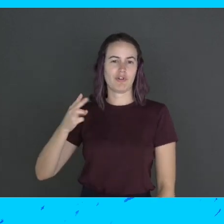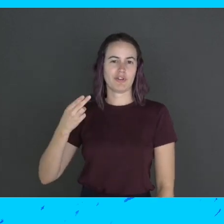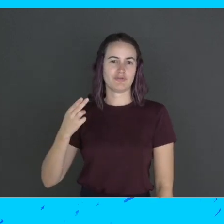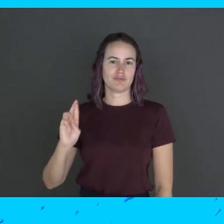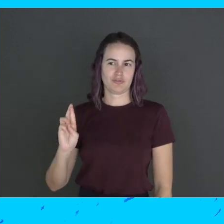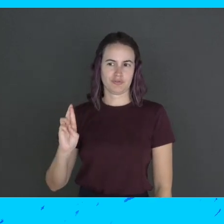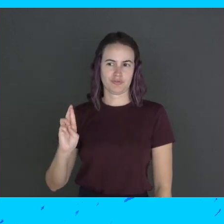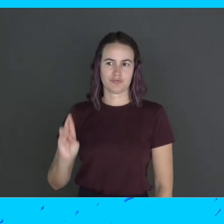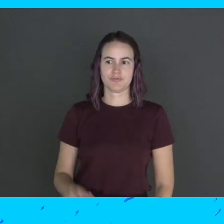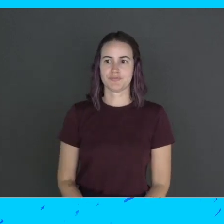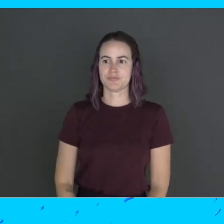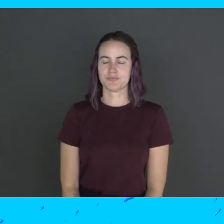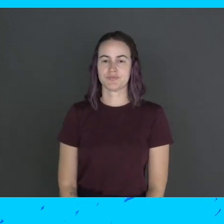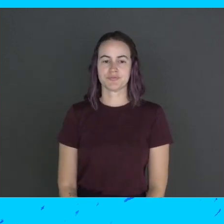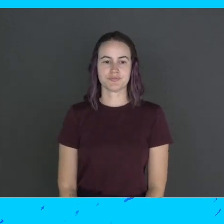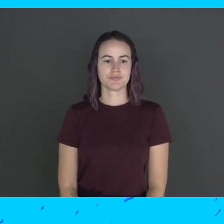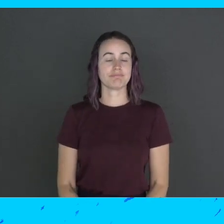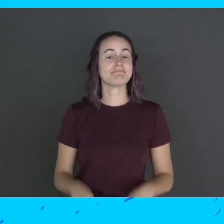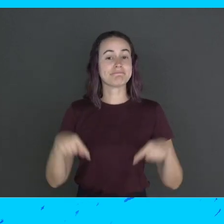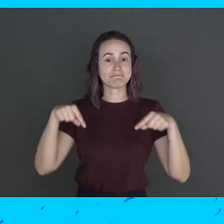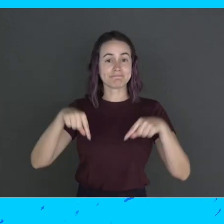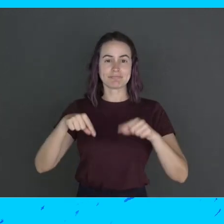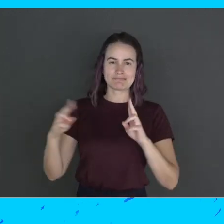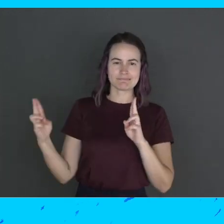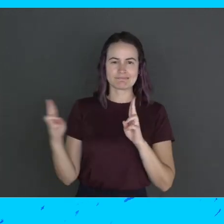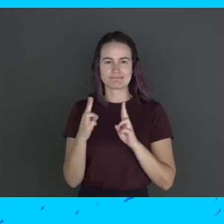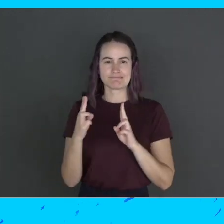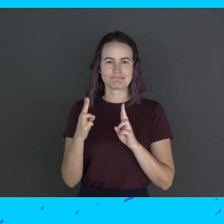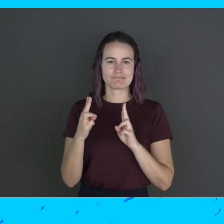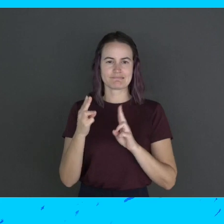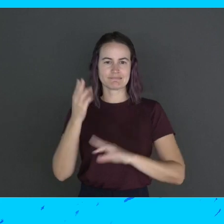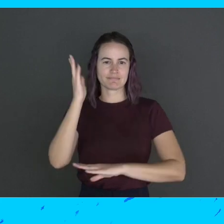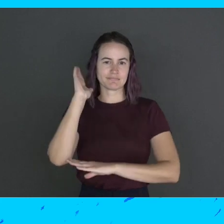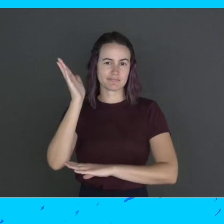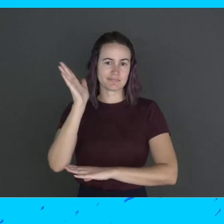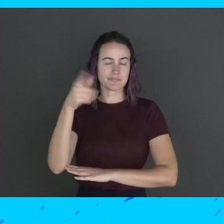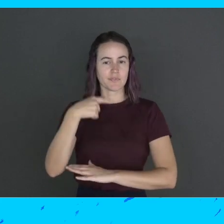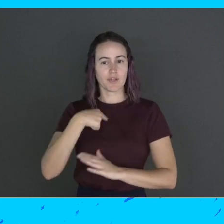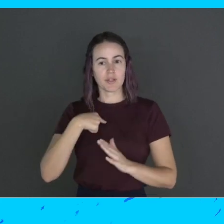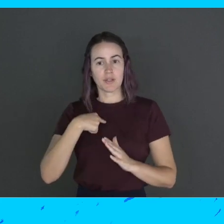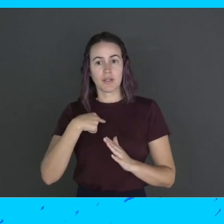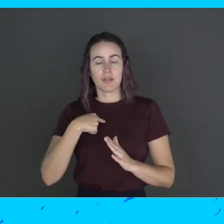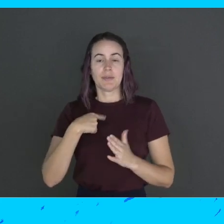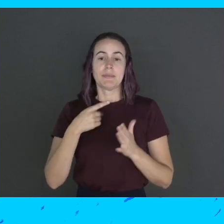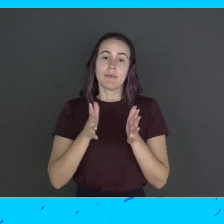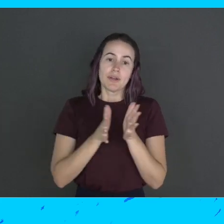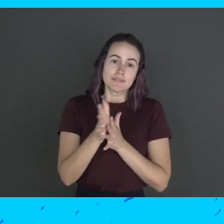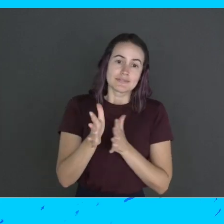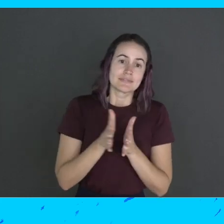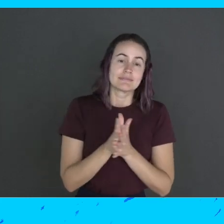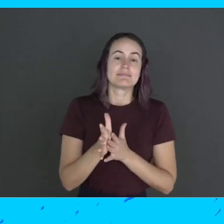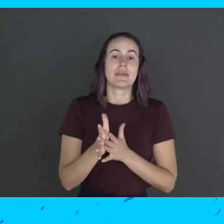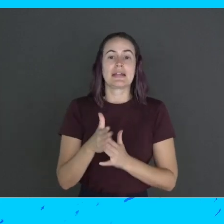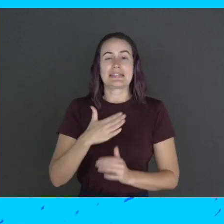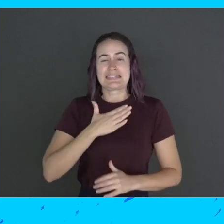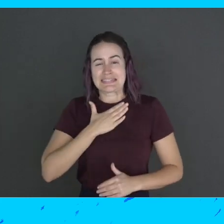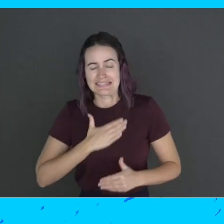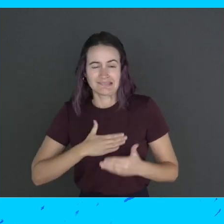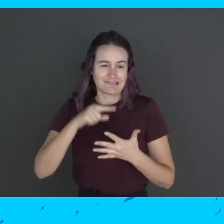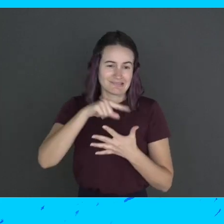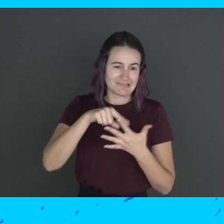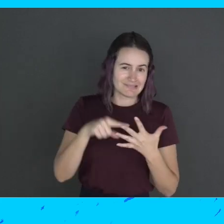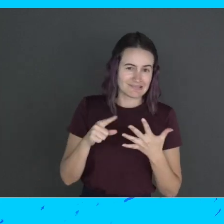Institute. Je voudrais ici vous montrer les évidences que nous avons depuis 2023 par rapport aux droits